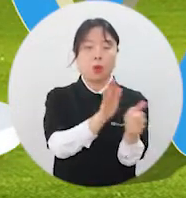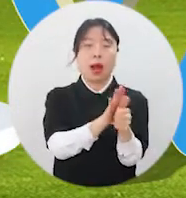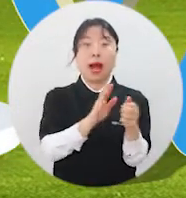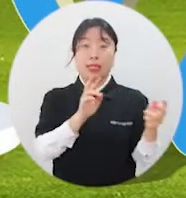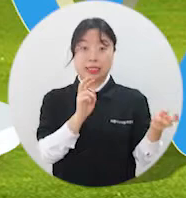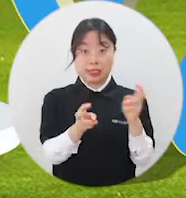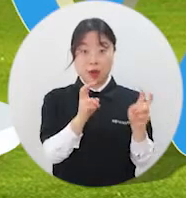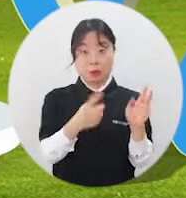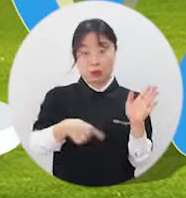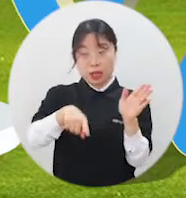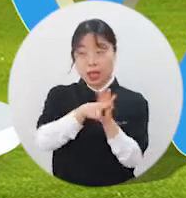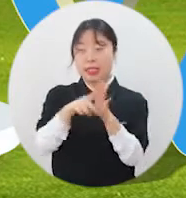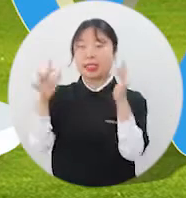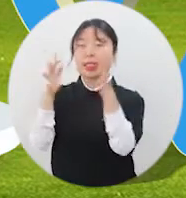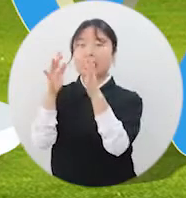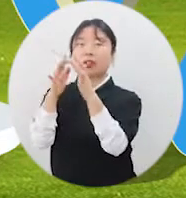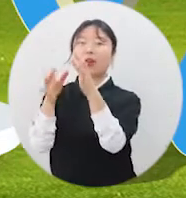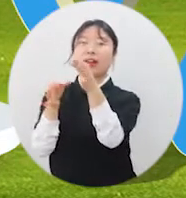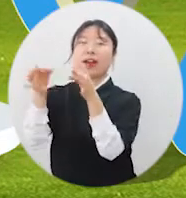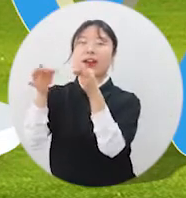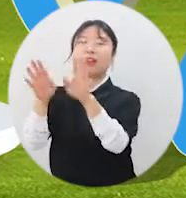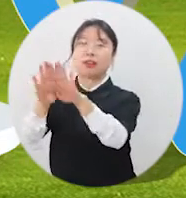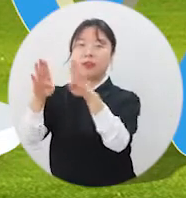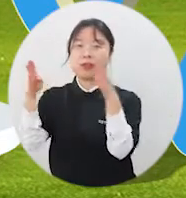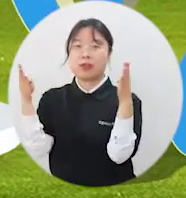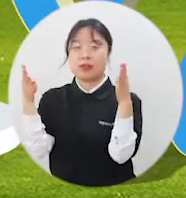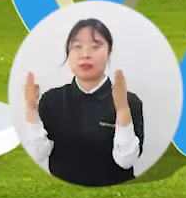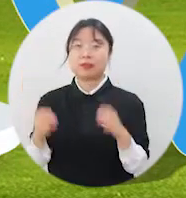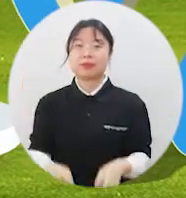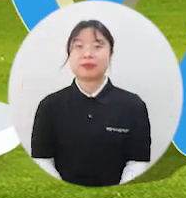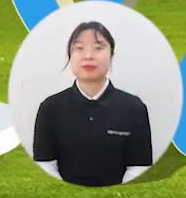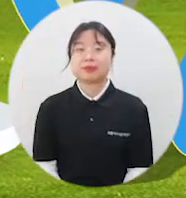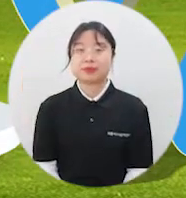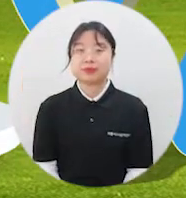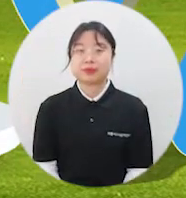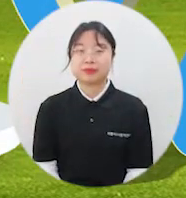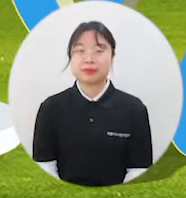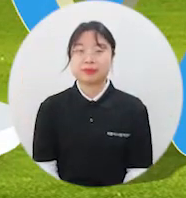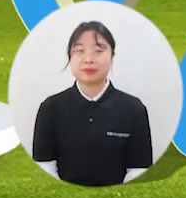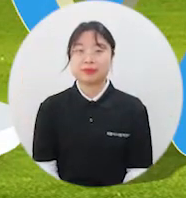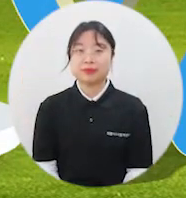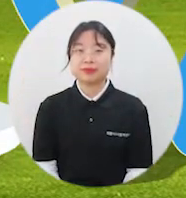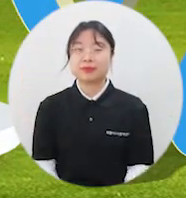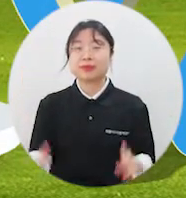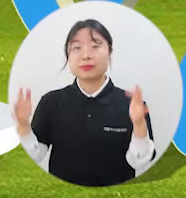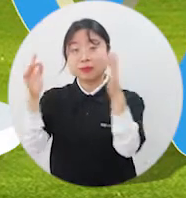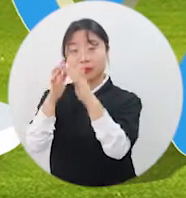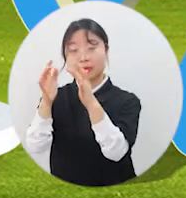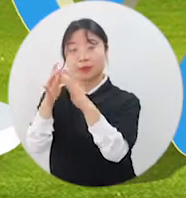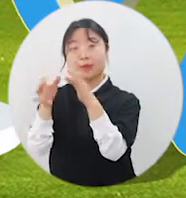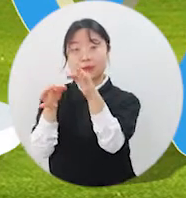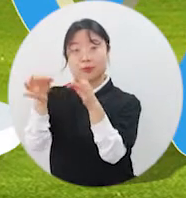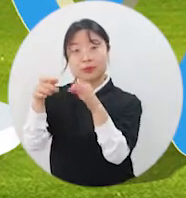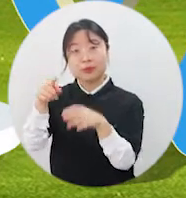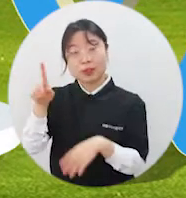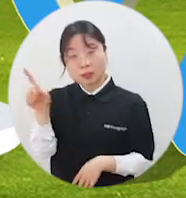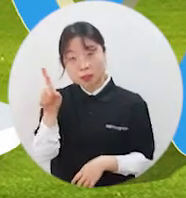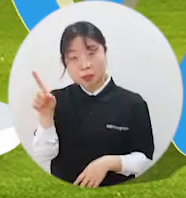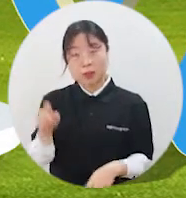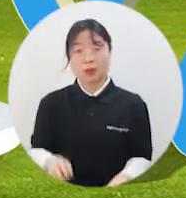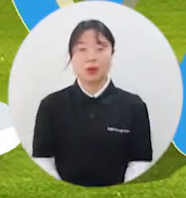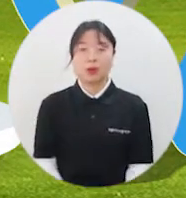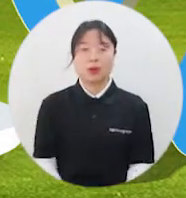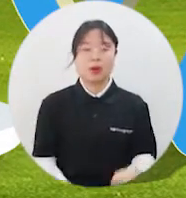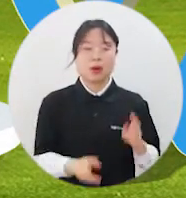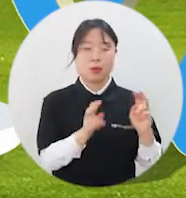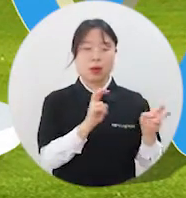위해 11월 5일 사회적 경제 통합 브랜드 다같이 의왕의 온라인 장터를 열었습니다. 이번에 문을 연